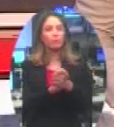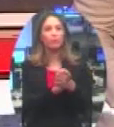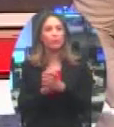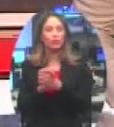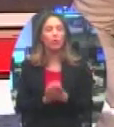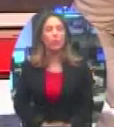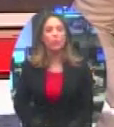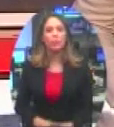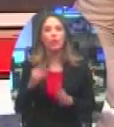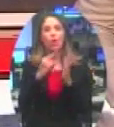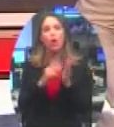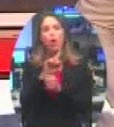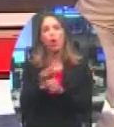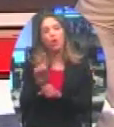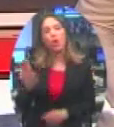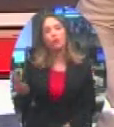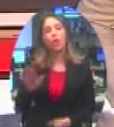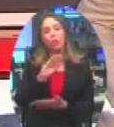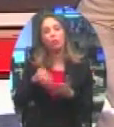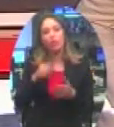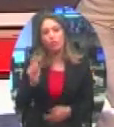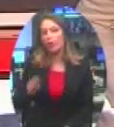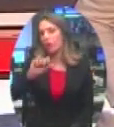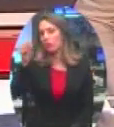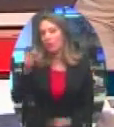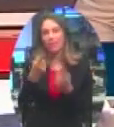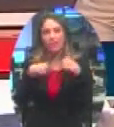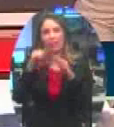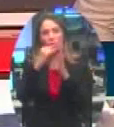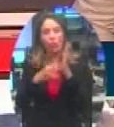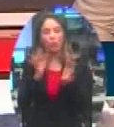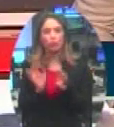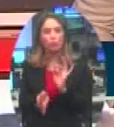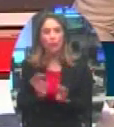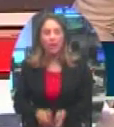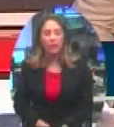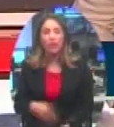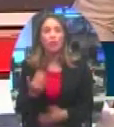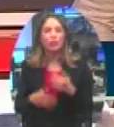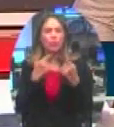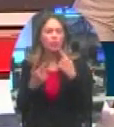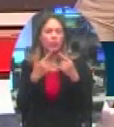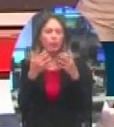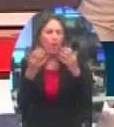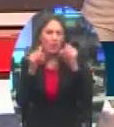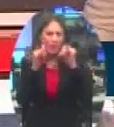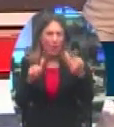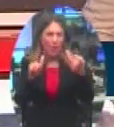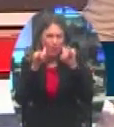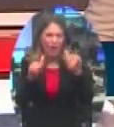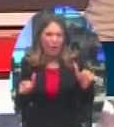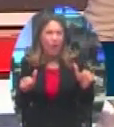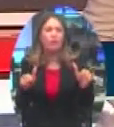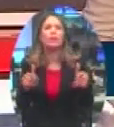חוק ההשעיה אושר היום בקריאה ראשונה בוועדת חוקה, חוק ומשפט, בתום דיון סוער ורווי צעקות, במהלכו